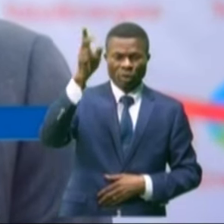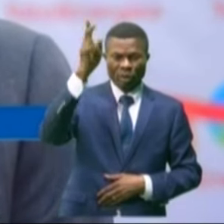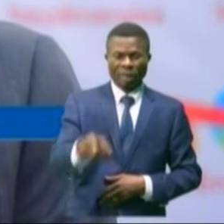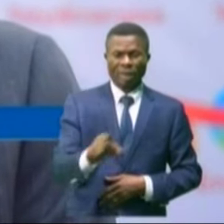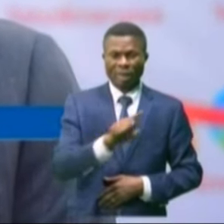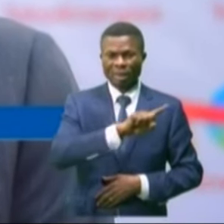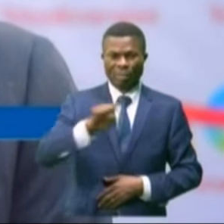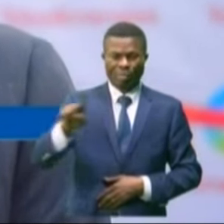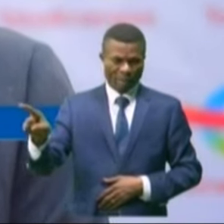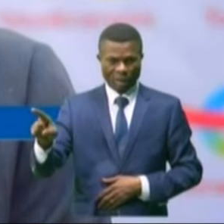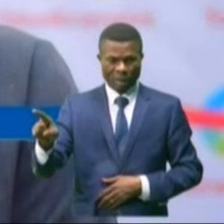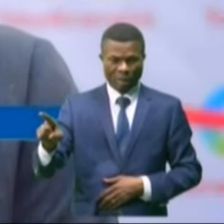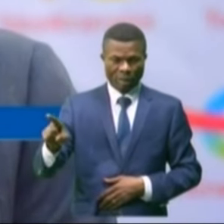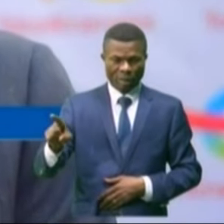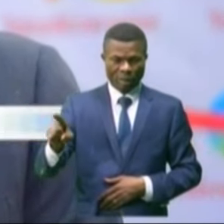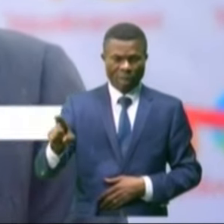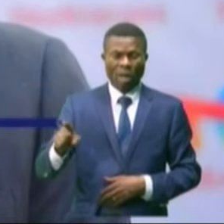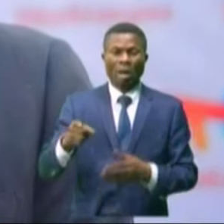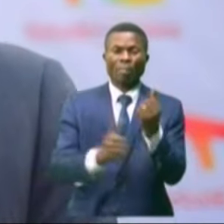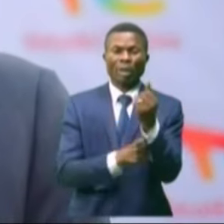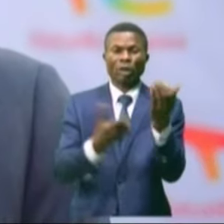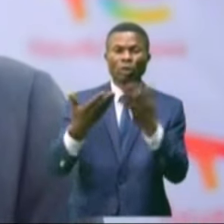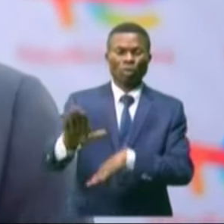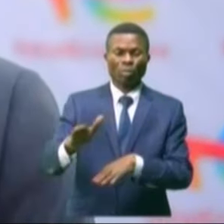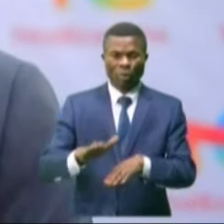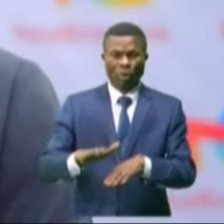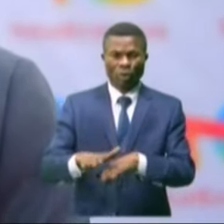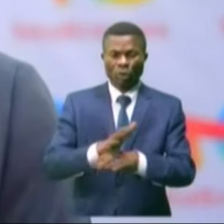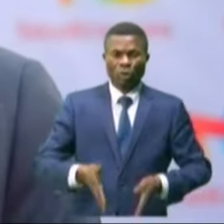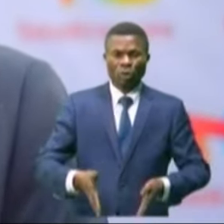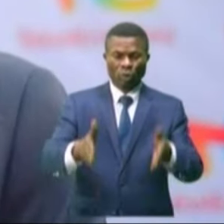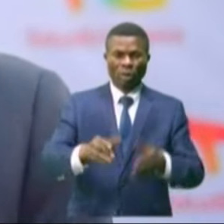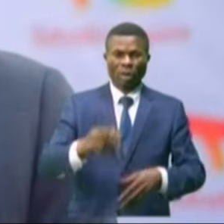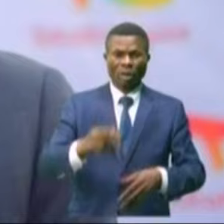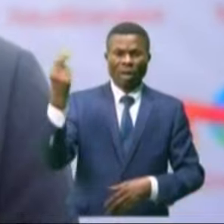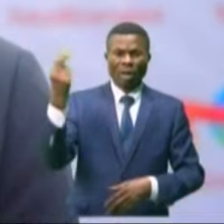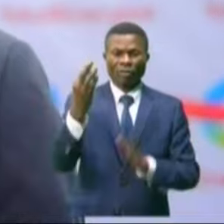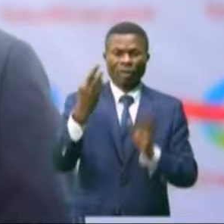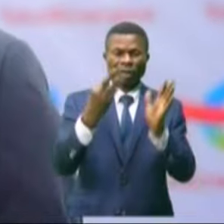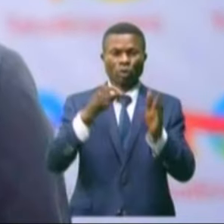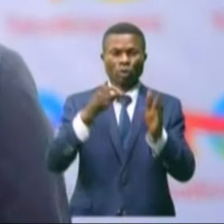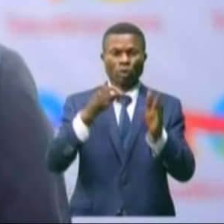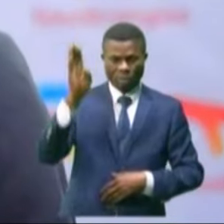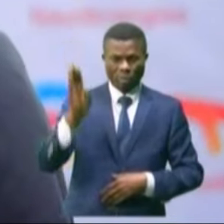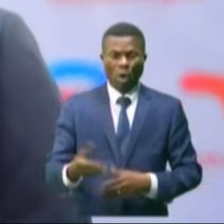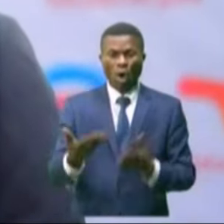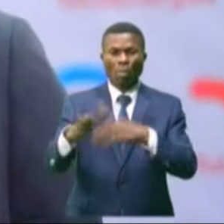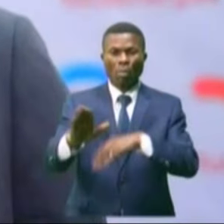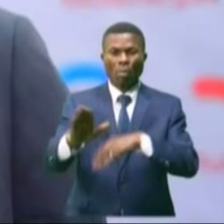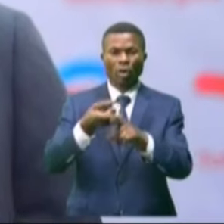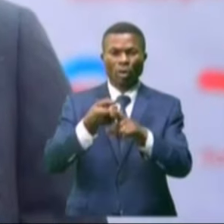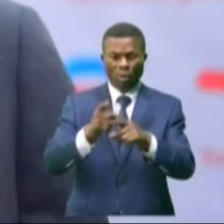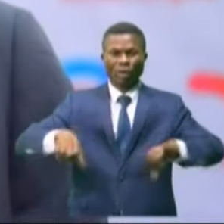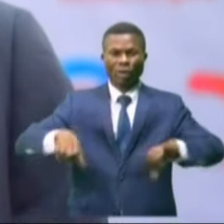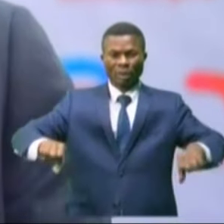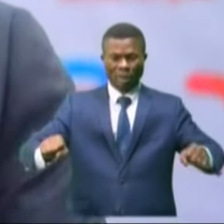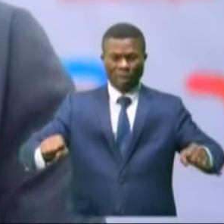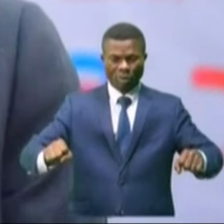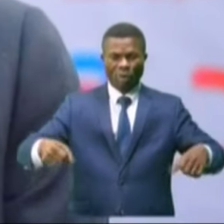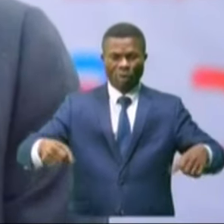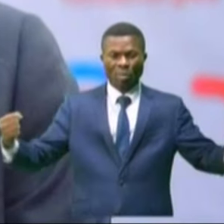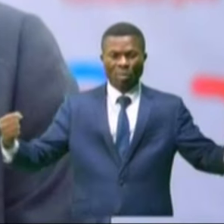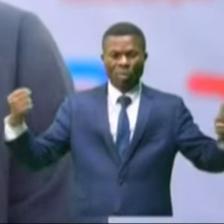000 décès sur nos routes, dont 28% sont causés par des motards ou des motards